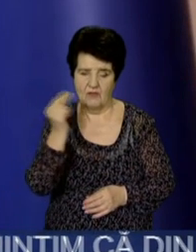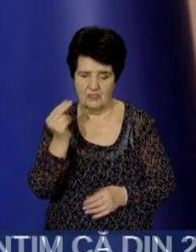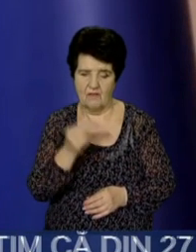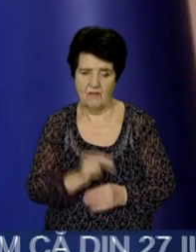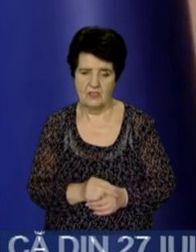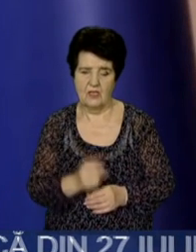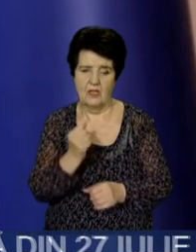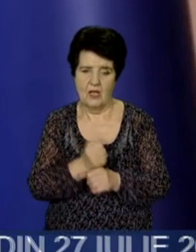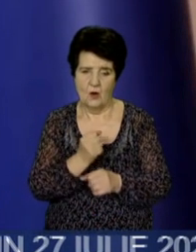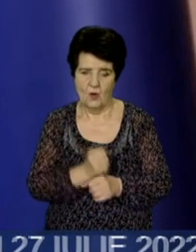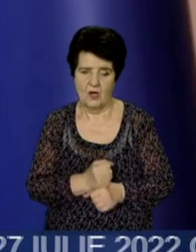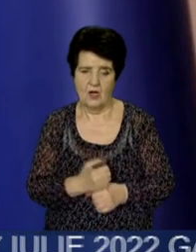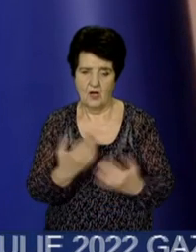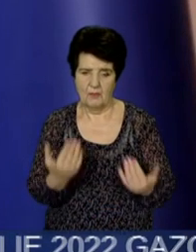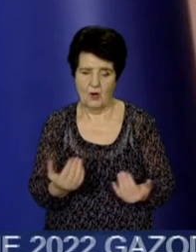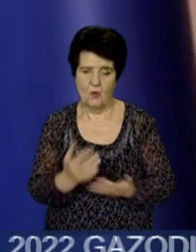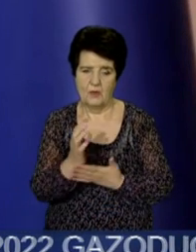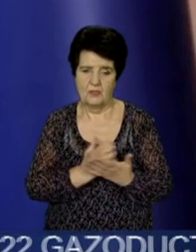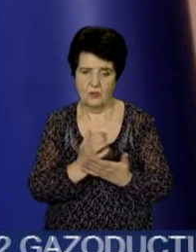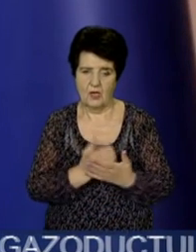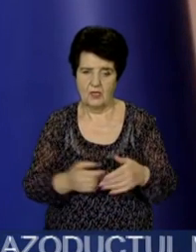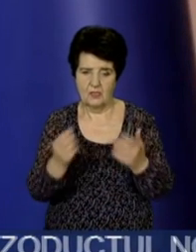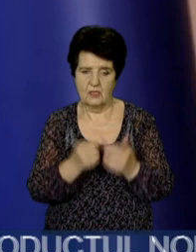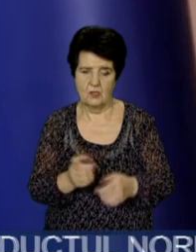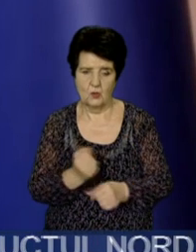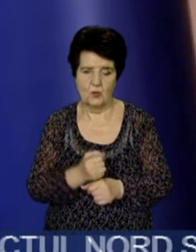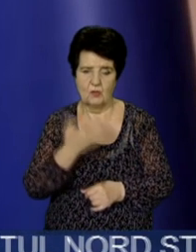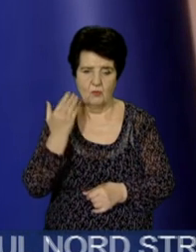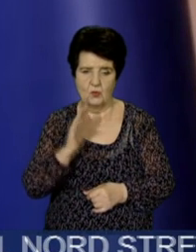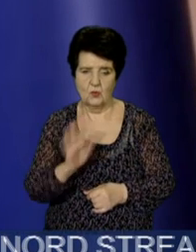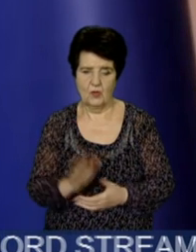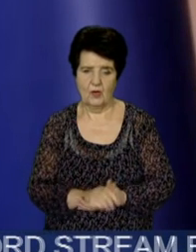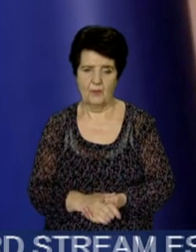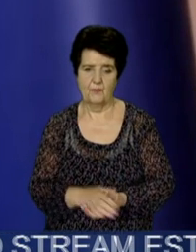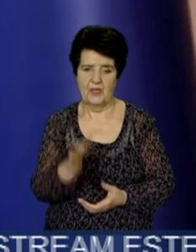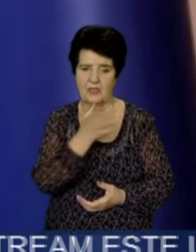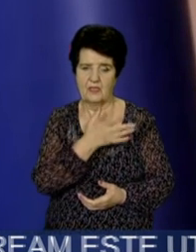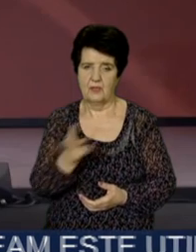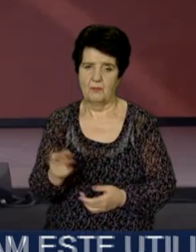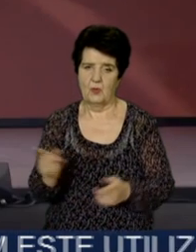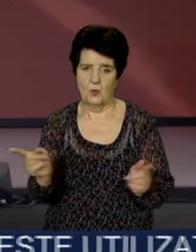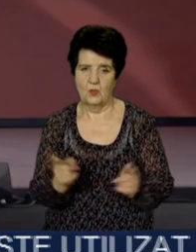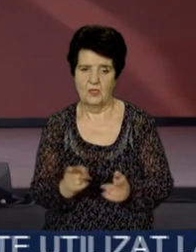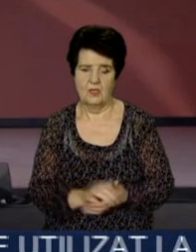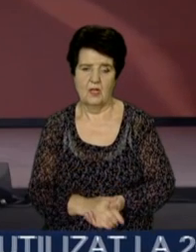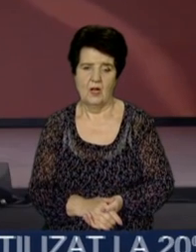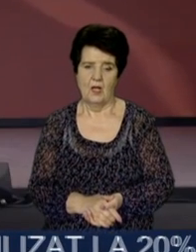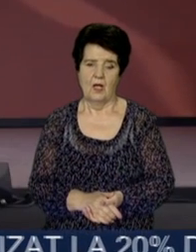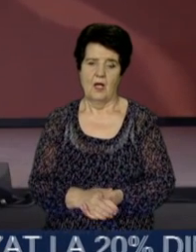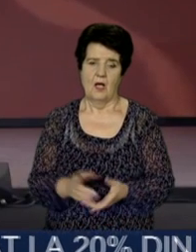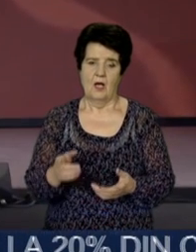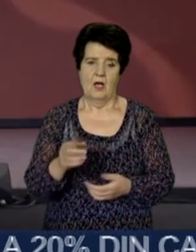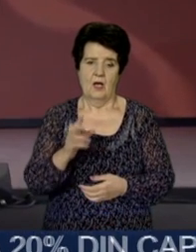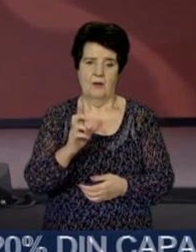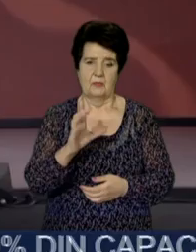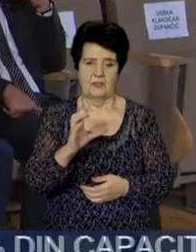să lucrăm pentru diversificarea surselor, dar nu este un lucru ușor de făcut în timp util. Forumul strategic BLED